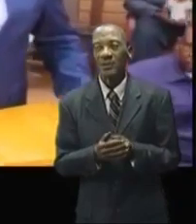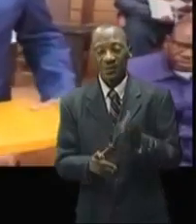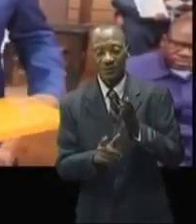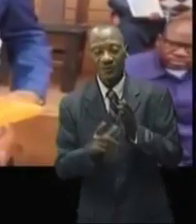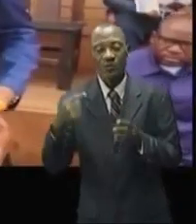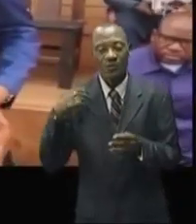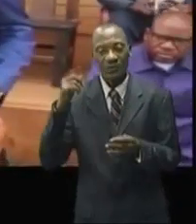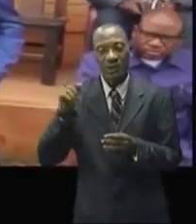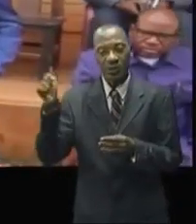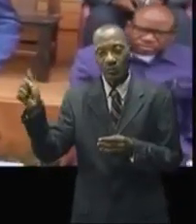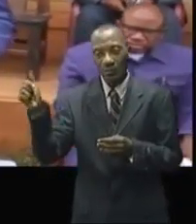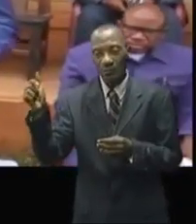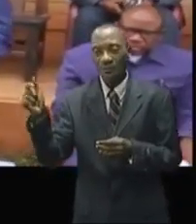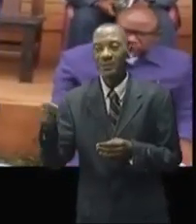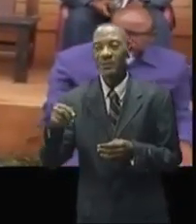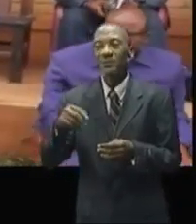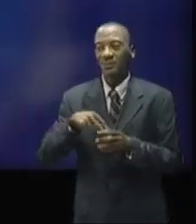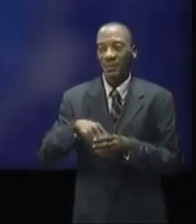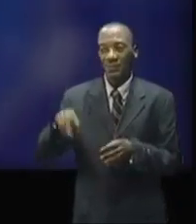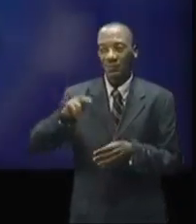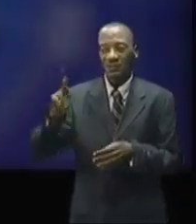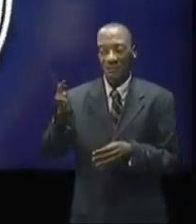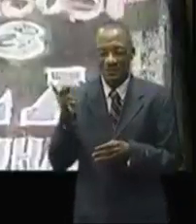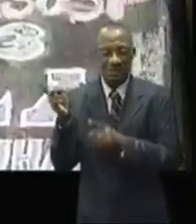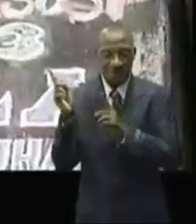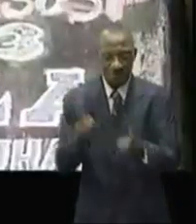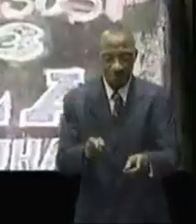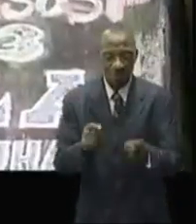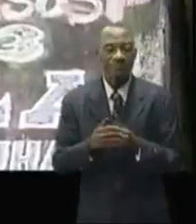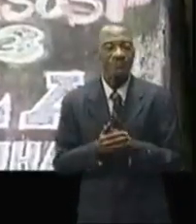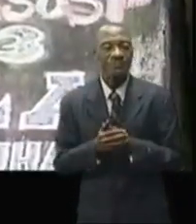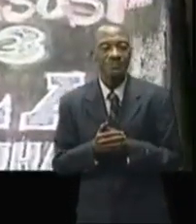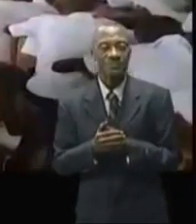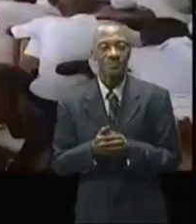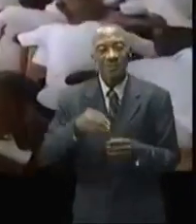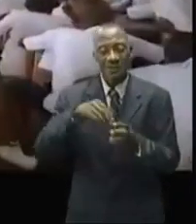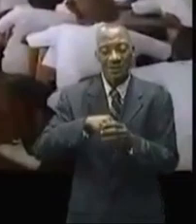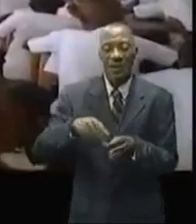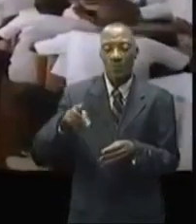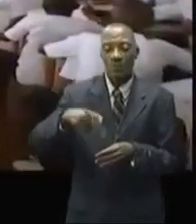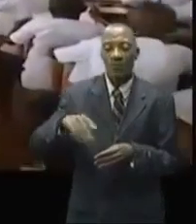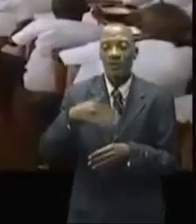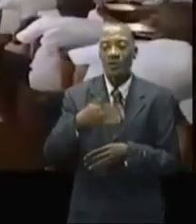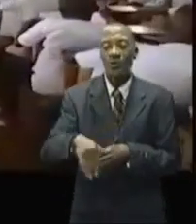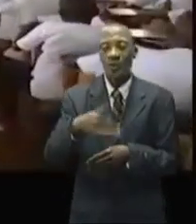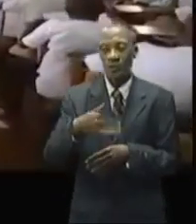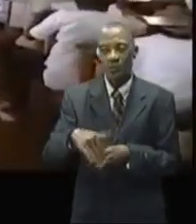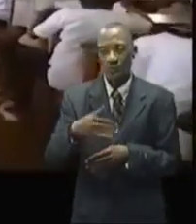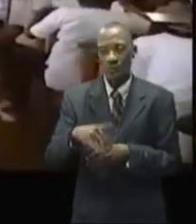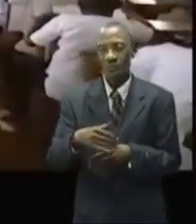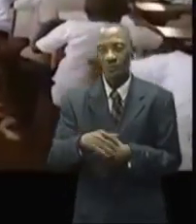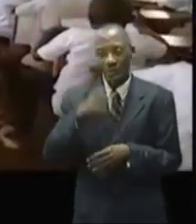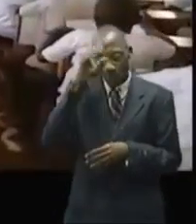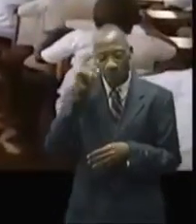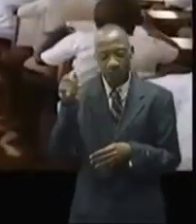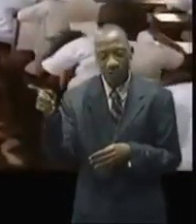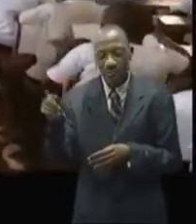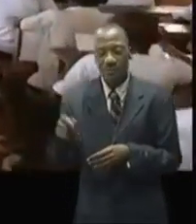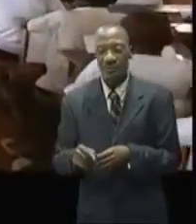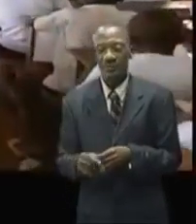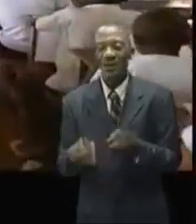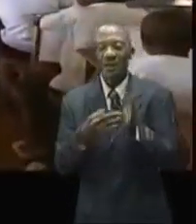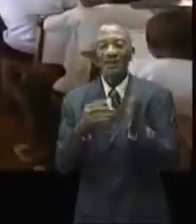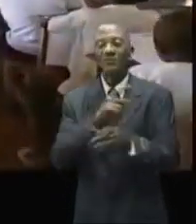vice-gouverneur, accompagné de corps éducationnels. Dans la province du Kwilu, 42 000 élèves participant à ces épreuves